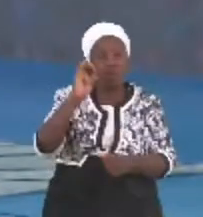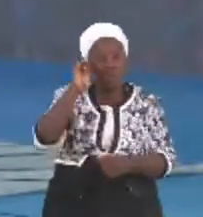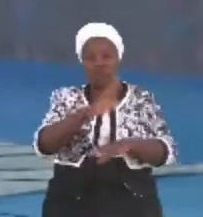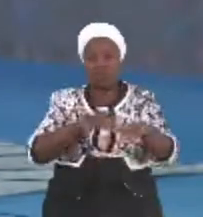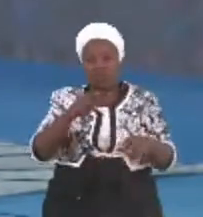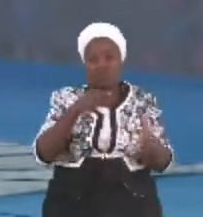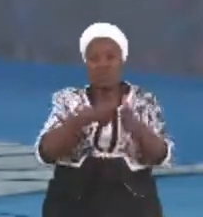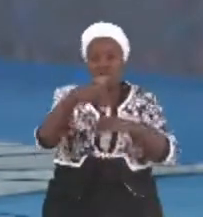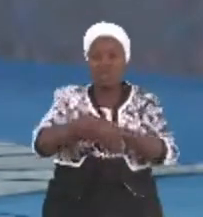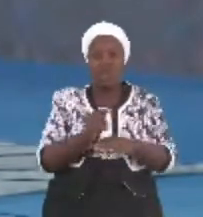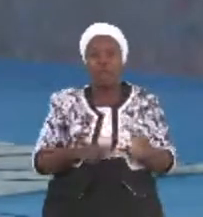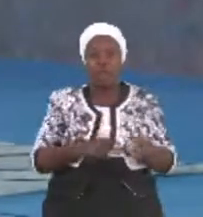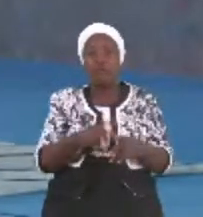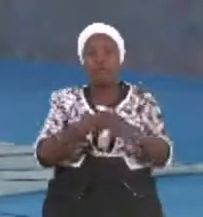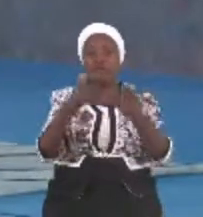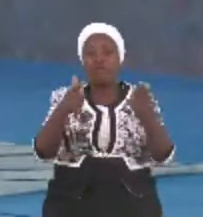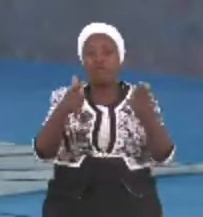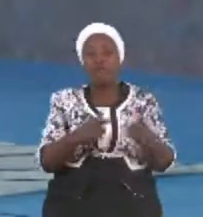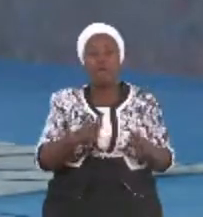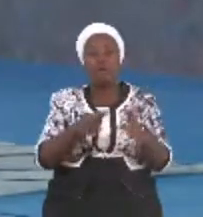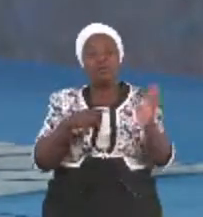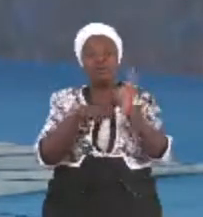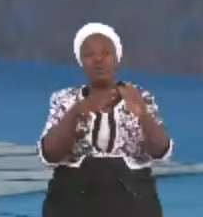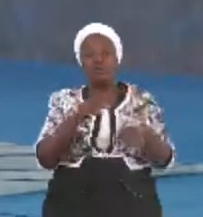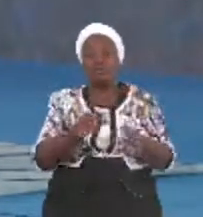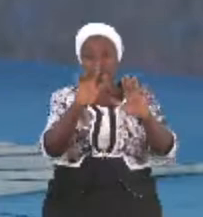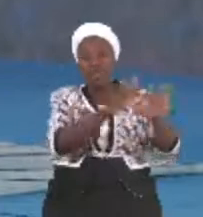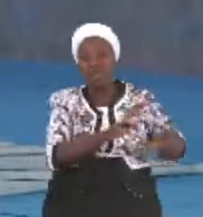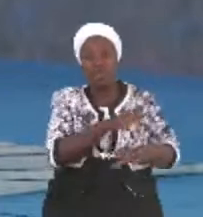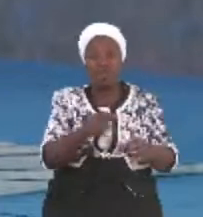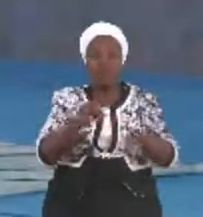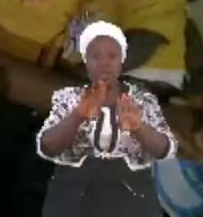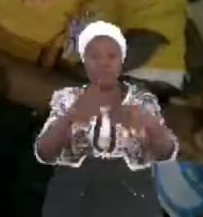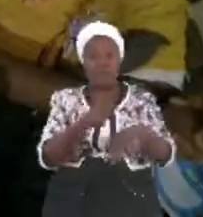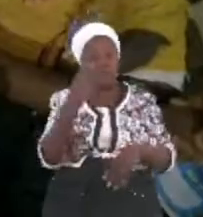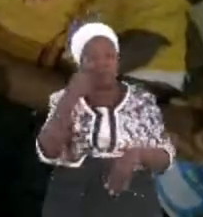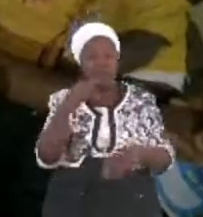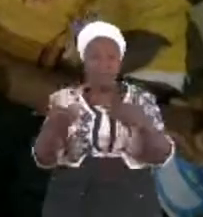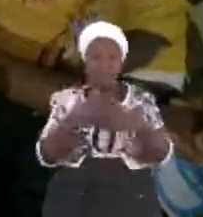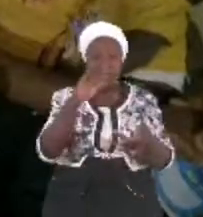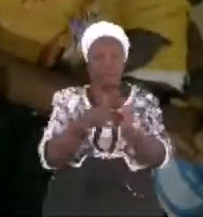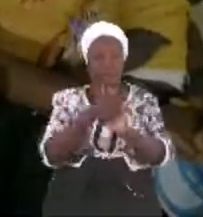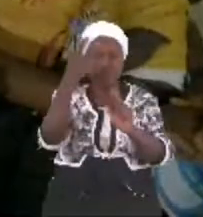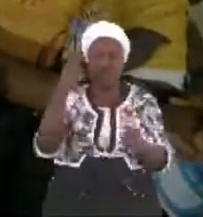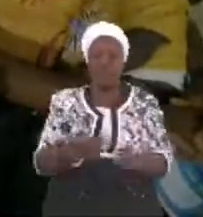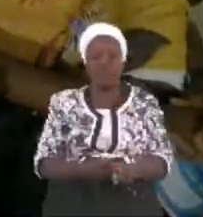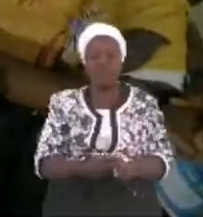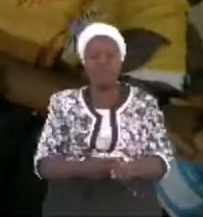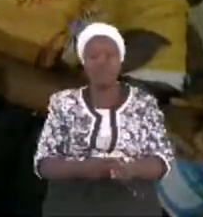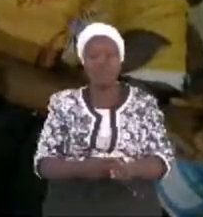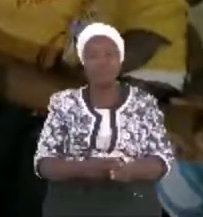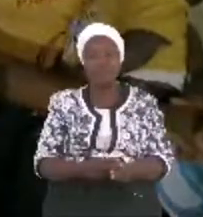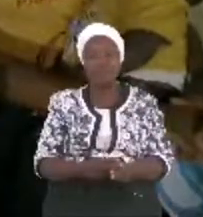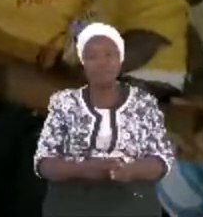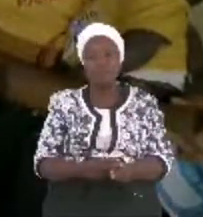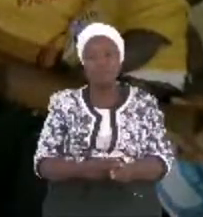La manifestation de miséricorde va te redonner ta vue au nom de Jésus.